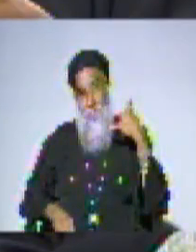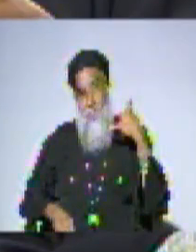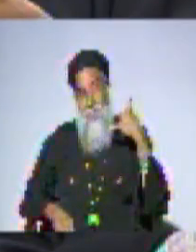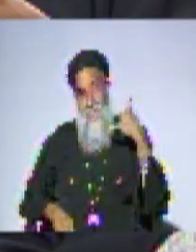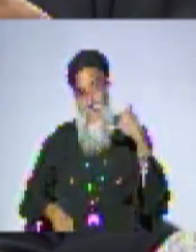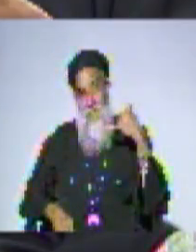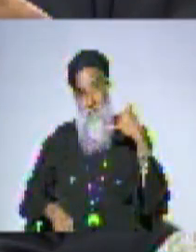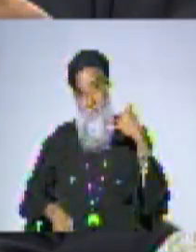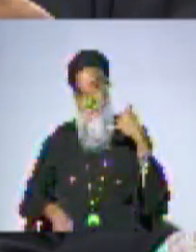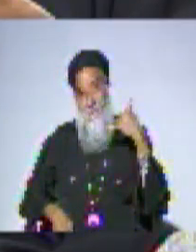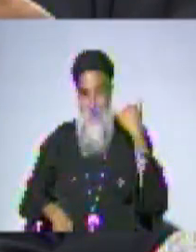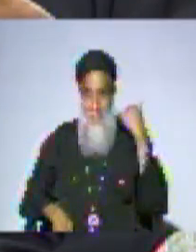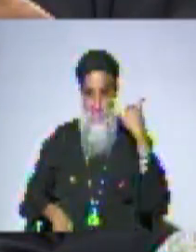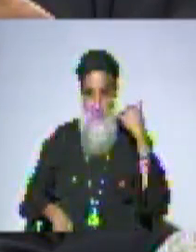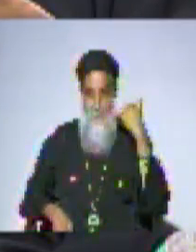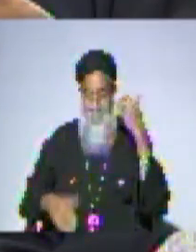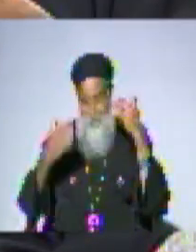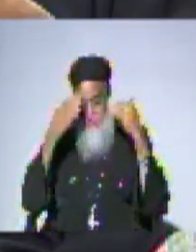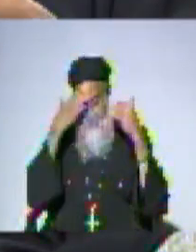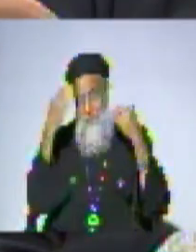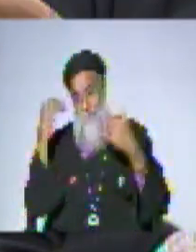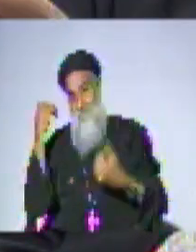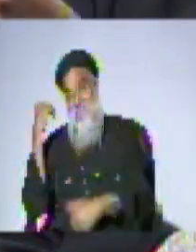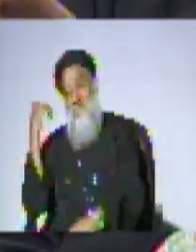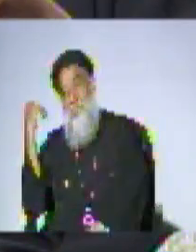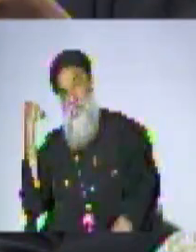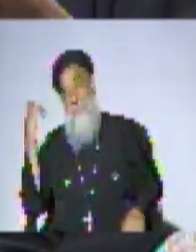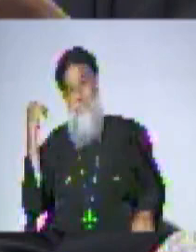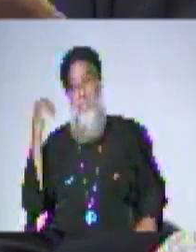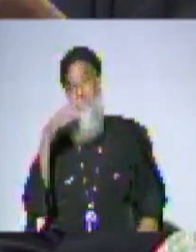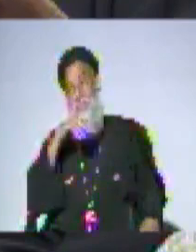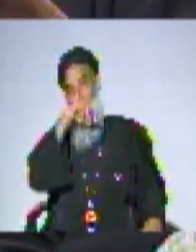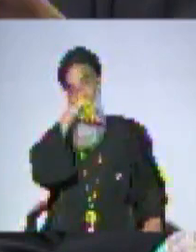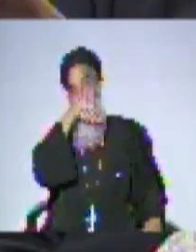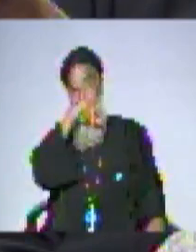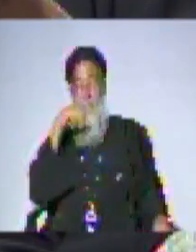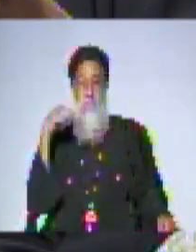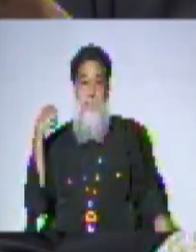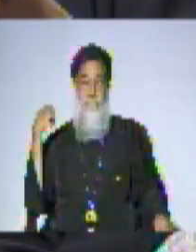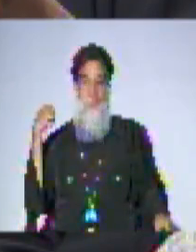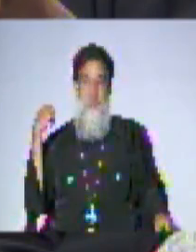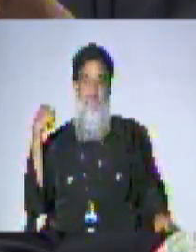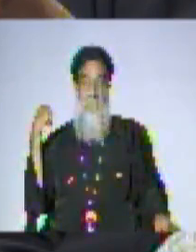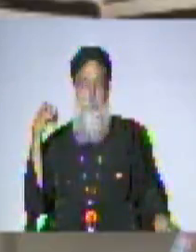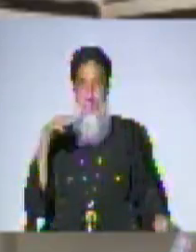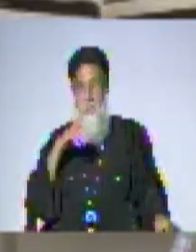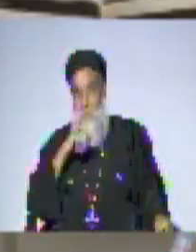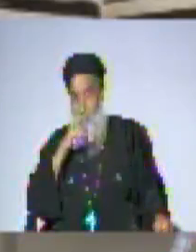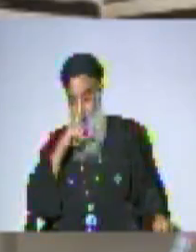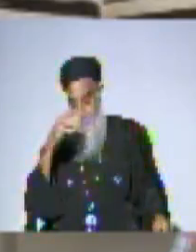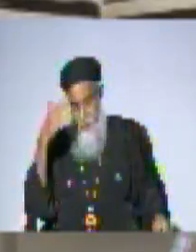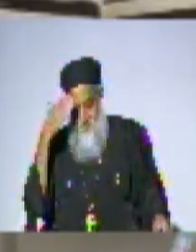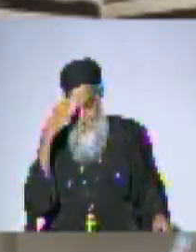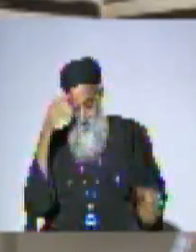أستاذ ماهر. مساء الخير يا أبونا. مساء النور، أهلا بيك، اتفضل. قبل أيادي يا أبونا. تعيش حبيبي. نقبل أيادي يا سيدنا. أهلا أستاذ ماهر، أهلا.